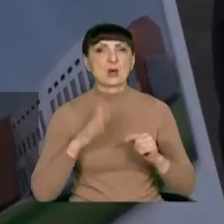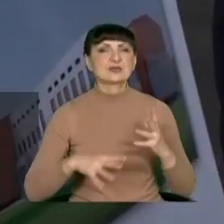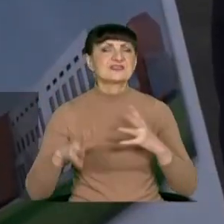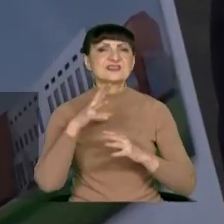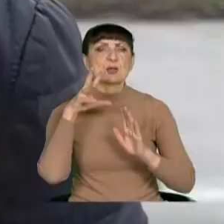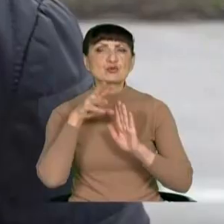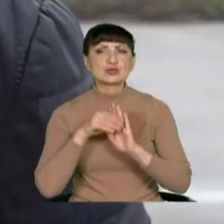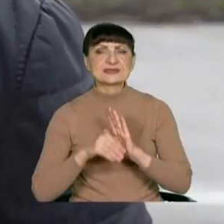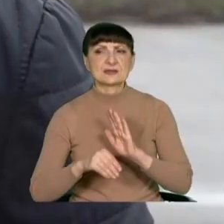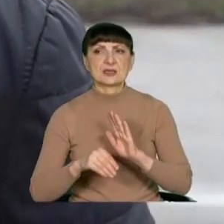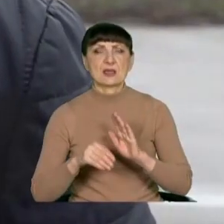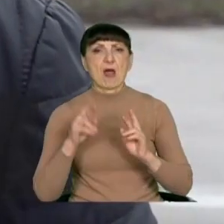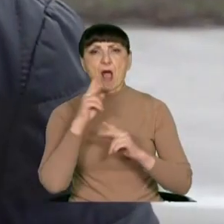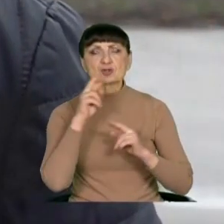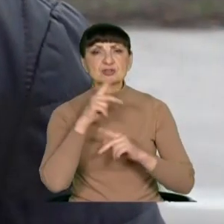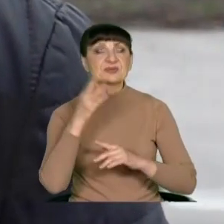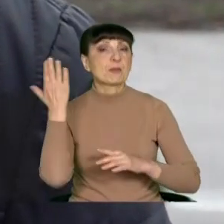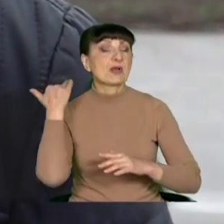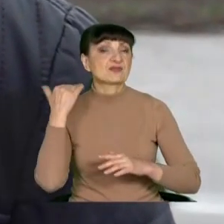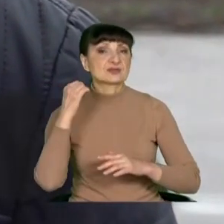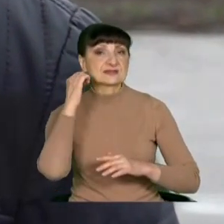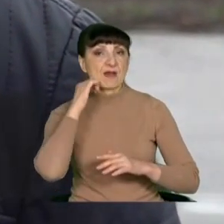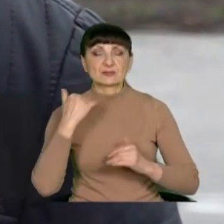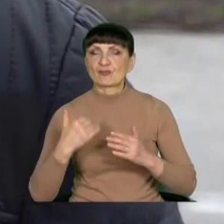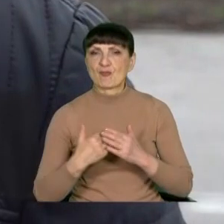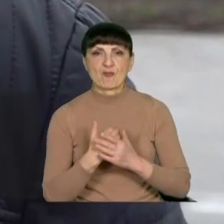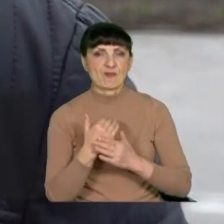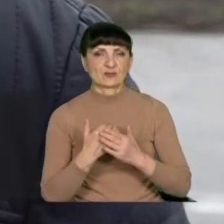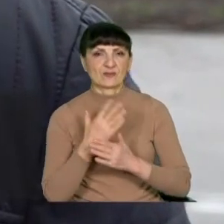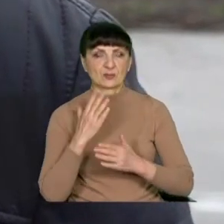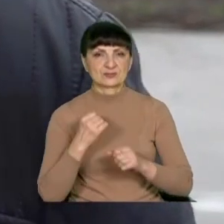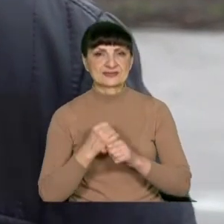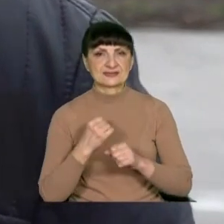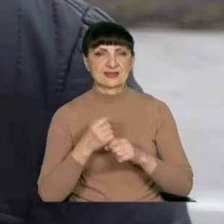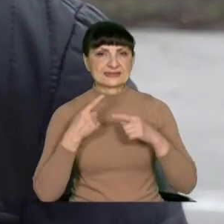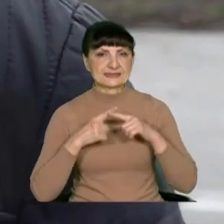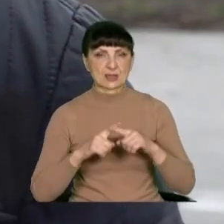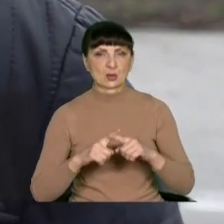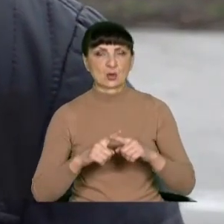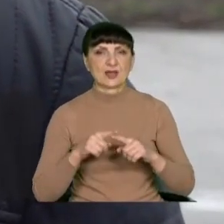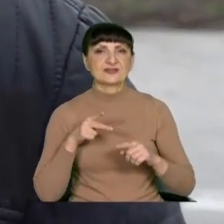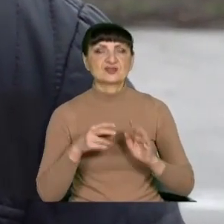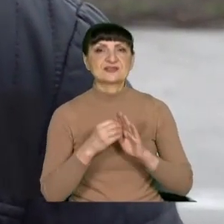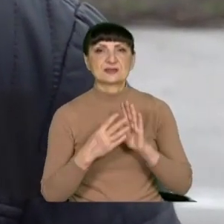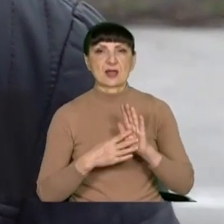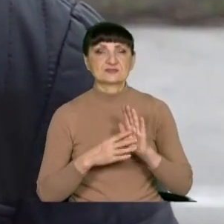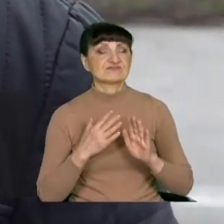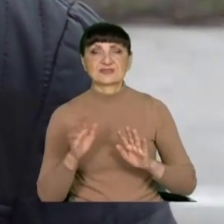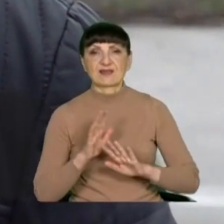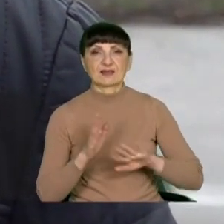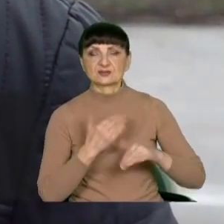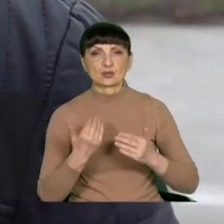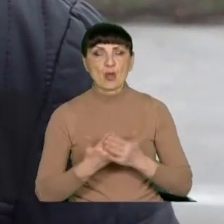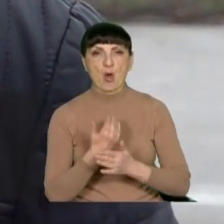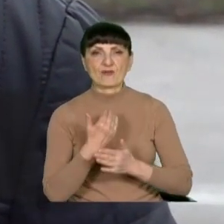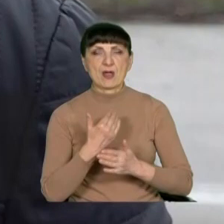учтены ошибки строительства вот тех фоков, которые планировались в 2019 году. То есть этот физкультурно-оздоровительный